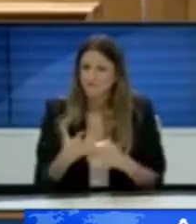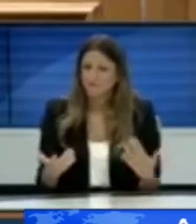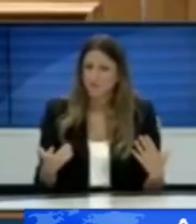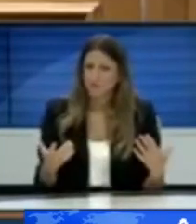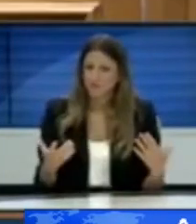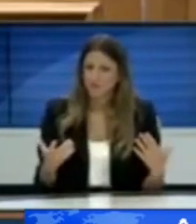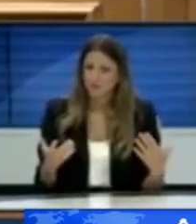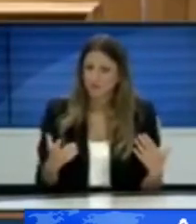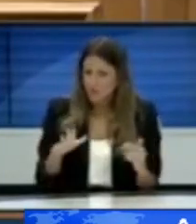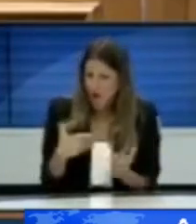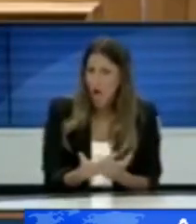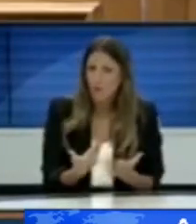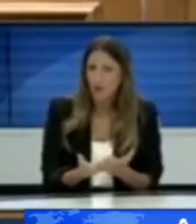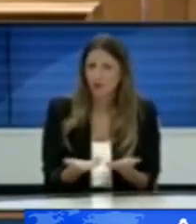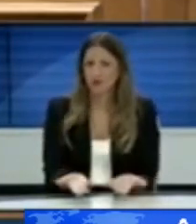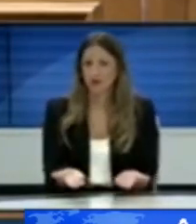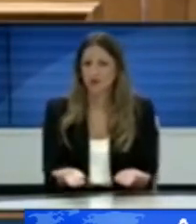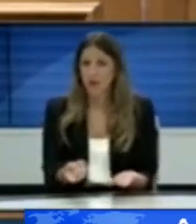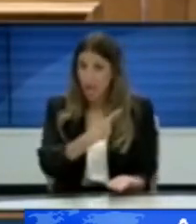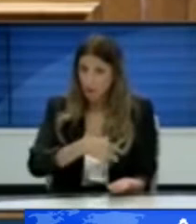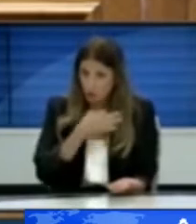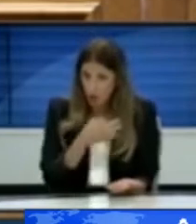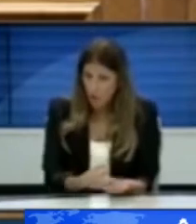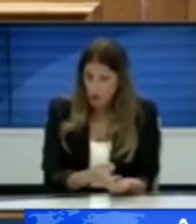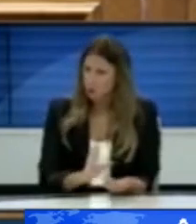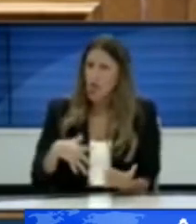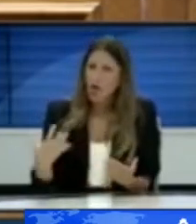πραγματικότητα που σας διαψεύει. Δεν είμαστε εμείς.